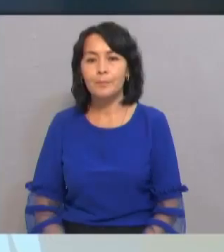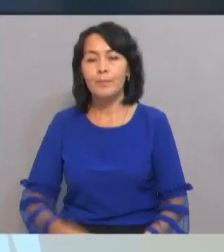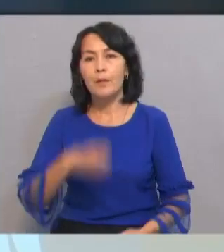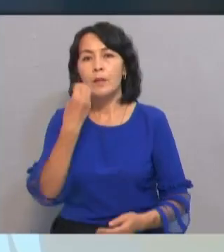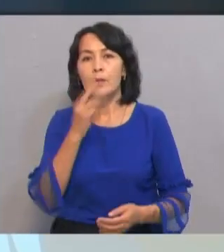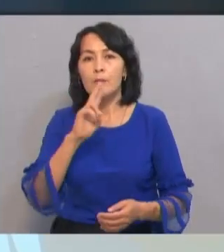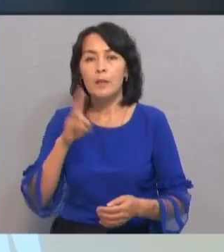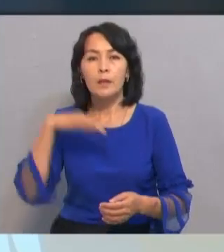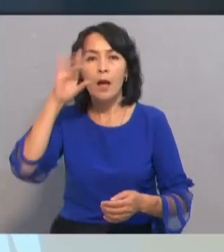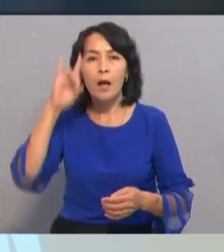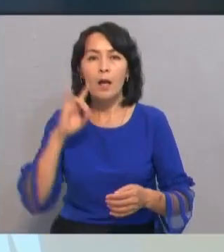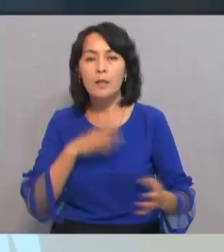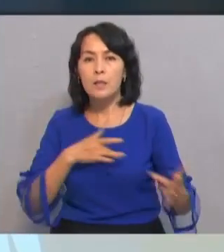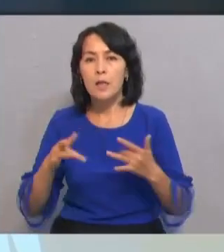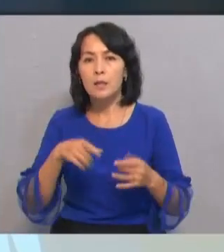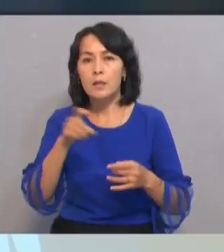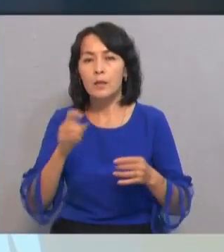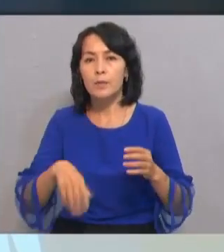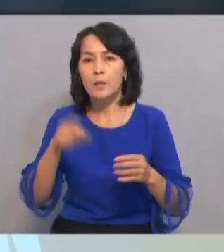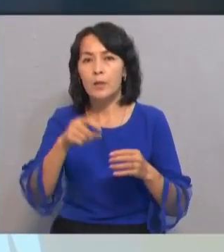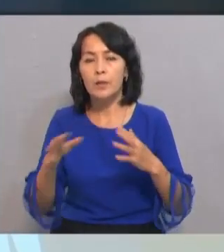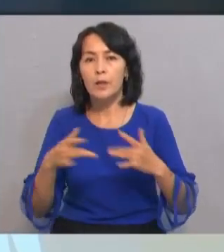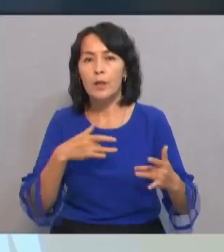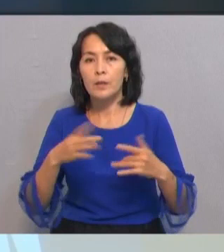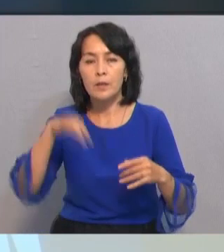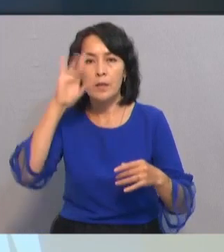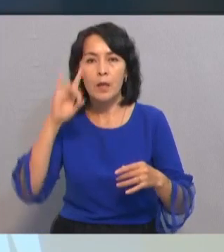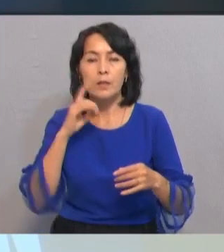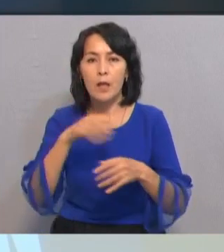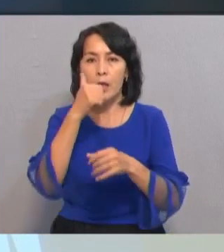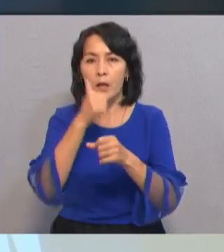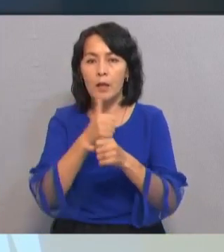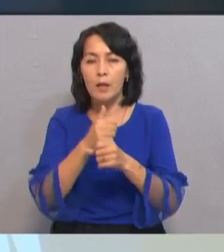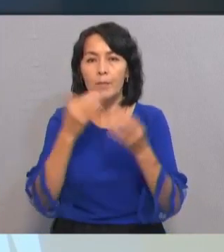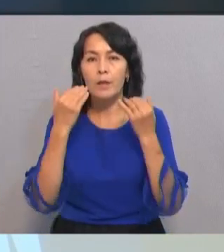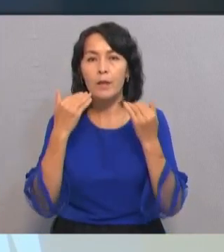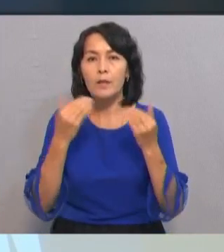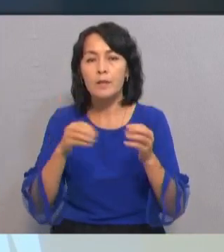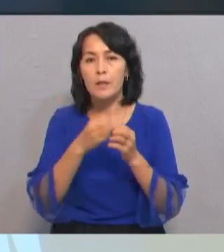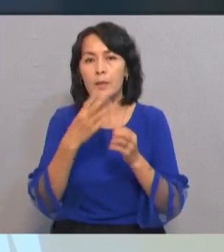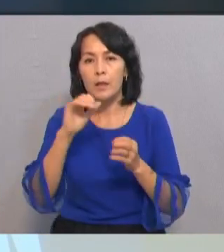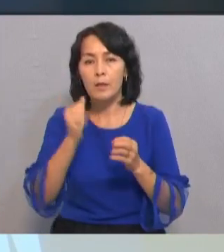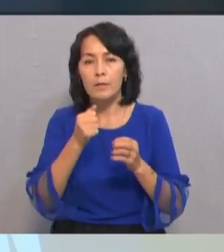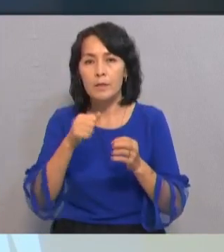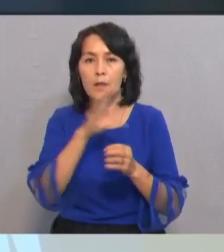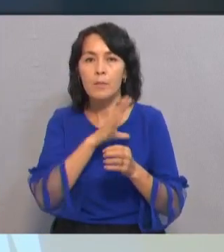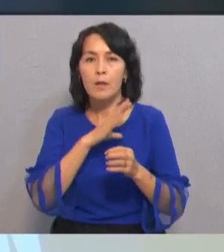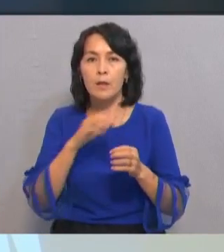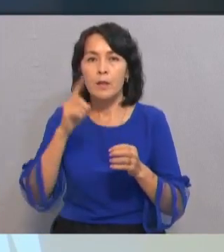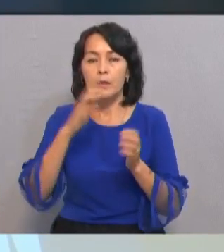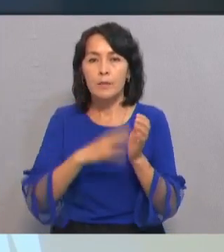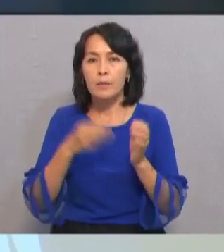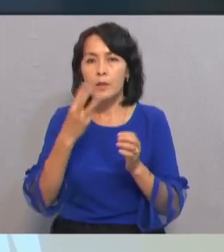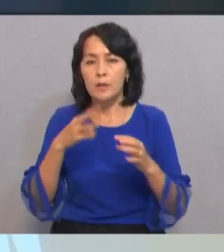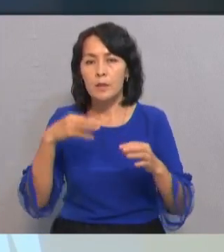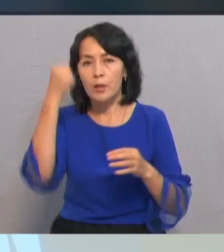Шамши Калдаяков – казахский композитор, народный артист Казахстана, король казахского вальса. 15 августа исполнилось 93 года